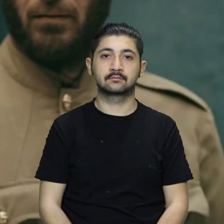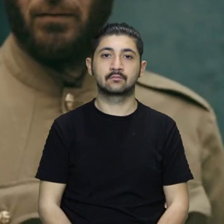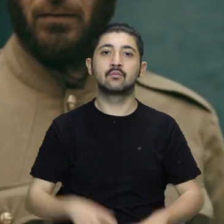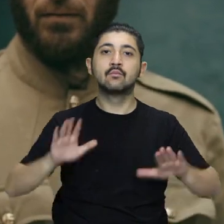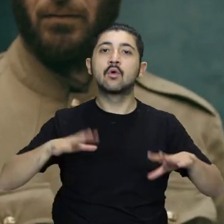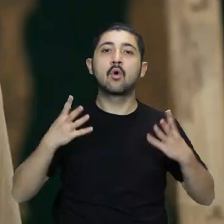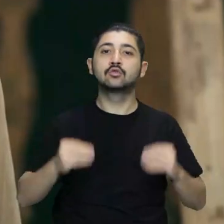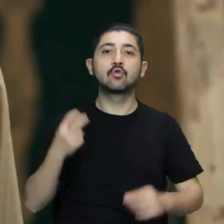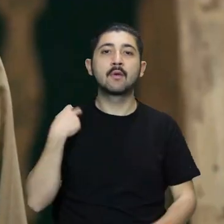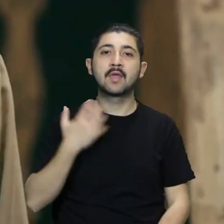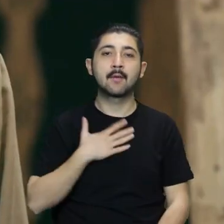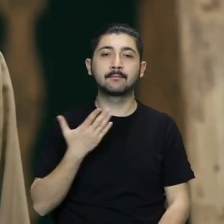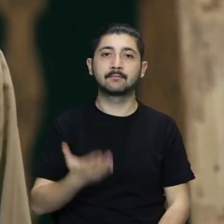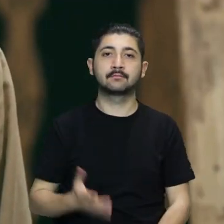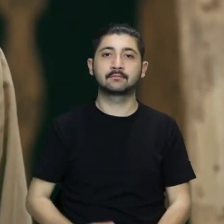Bura ne olacak kumandanım?